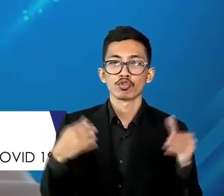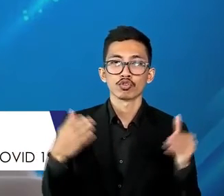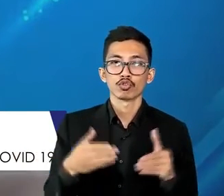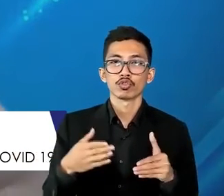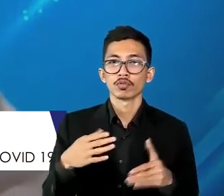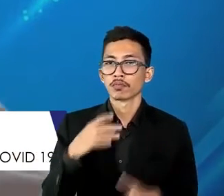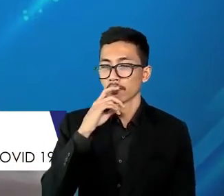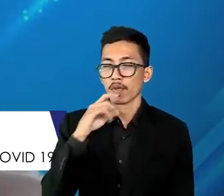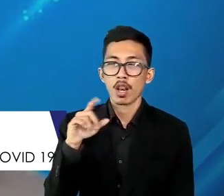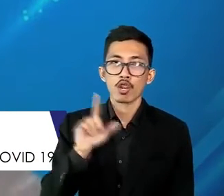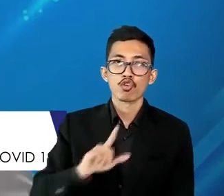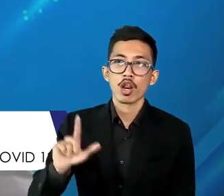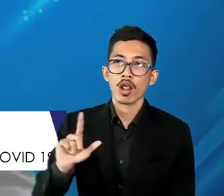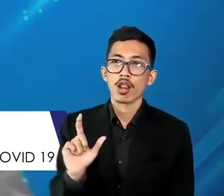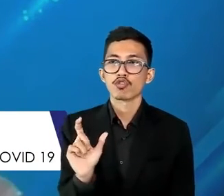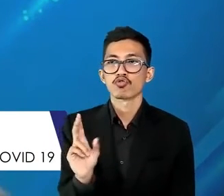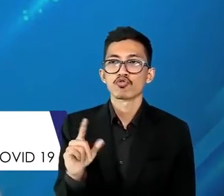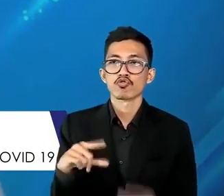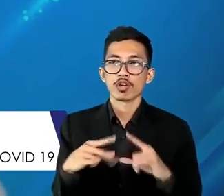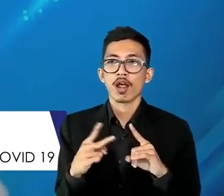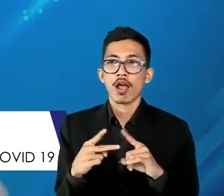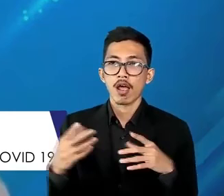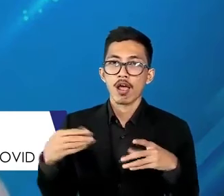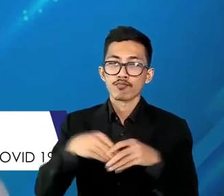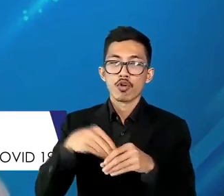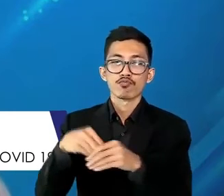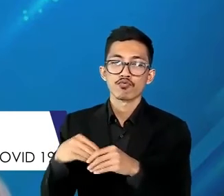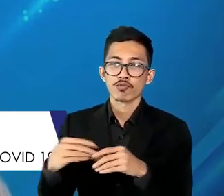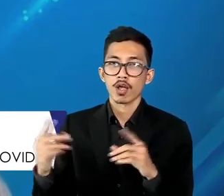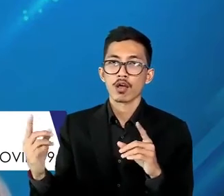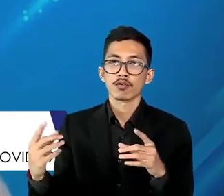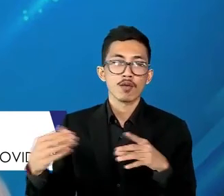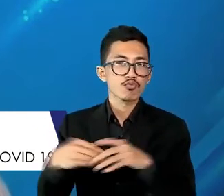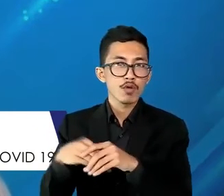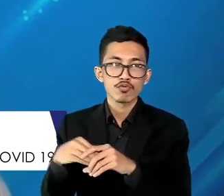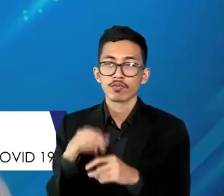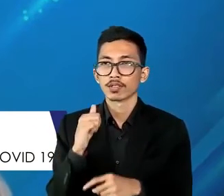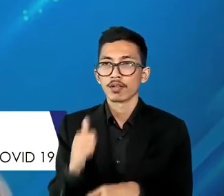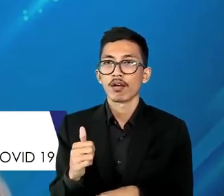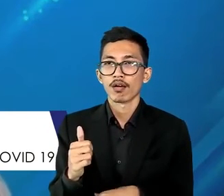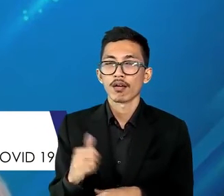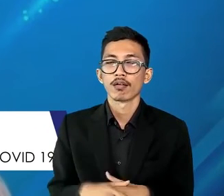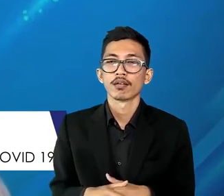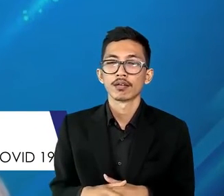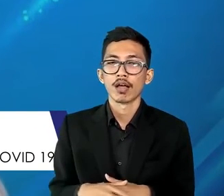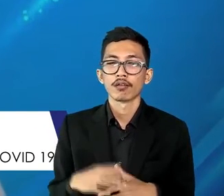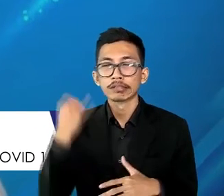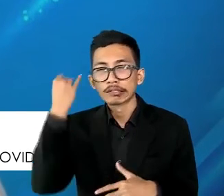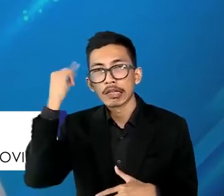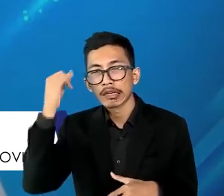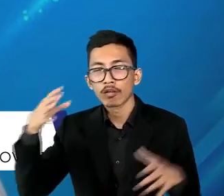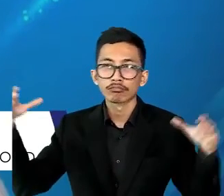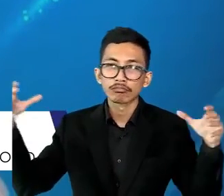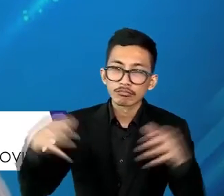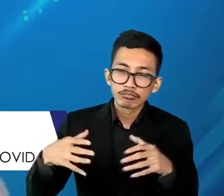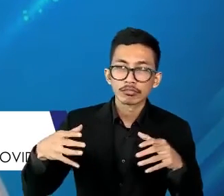semua lurah-lurah bisa bergabung, kita bisa berbagi inovasi, kita bisa berbagi trik-trik apa yang